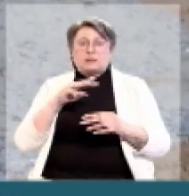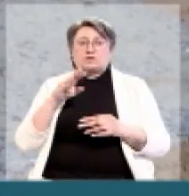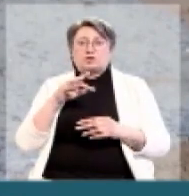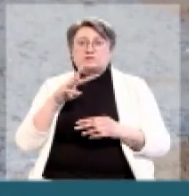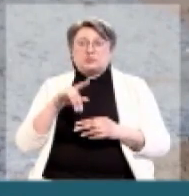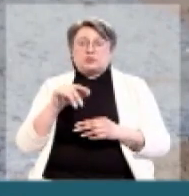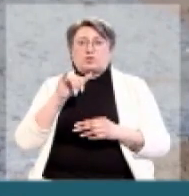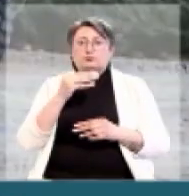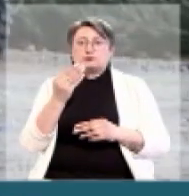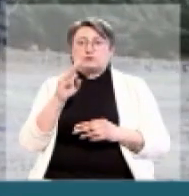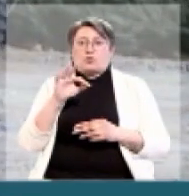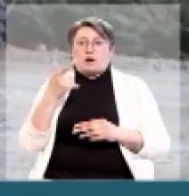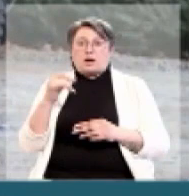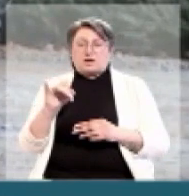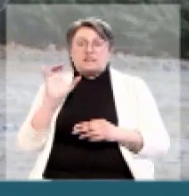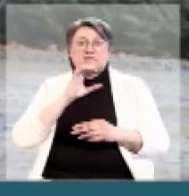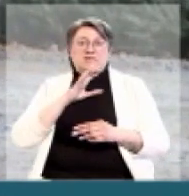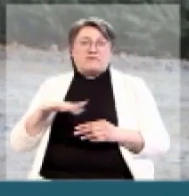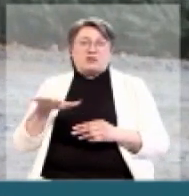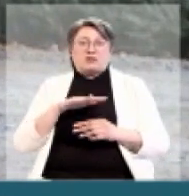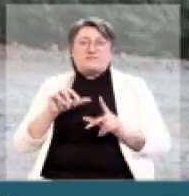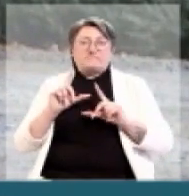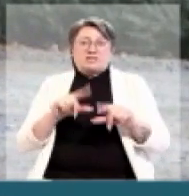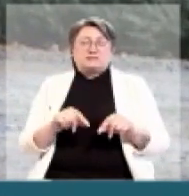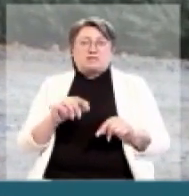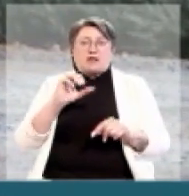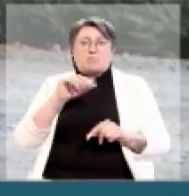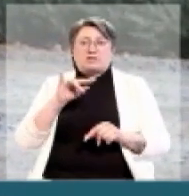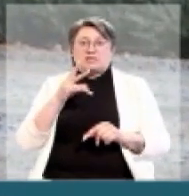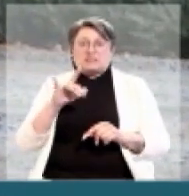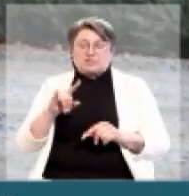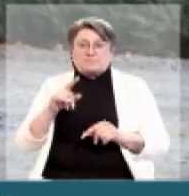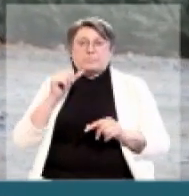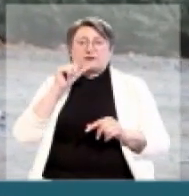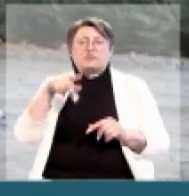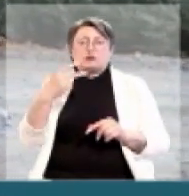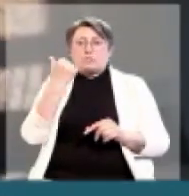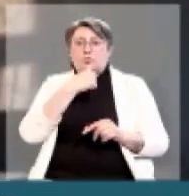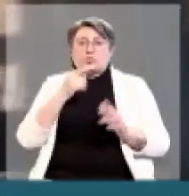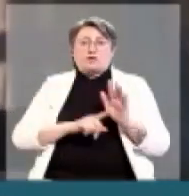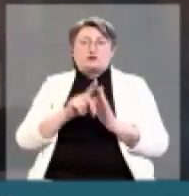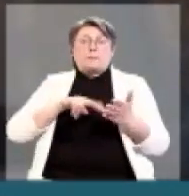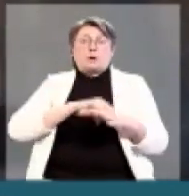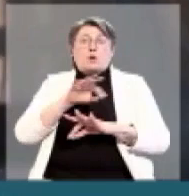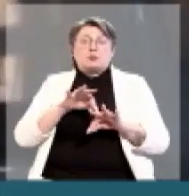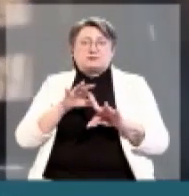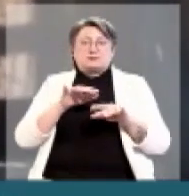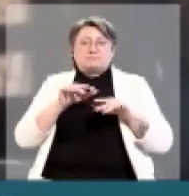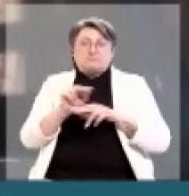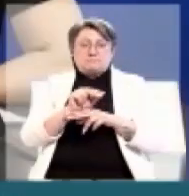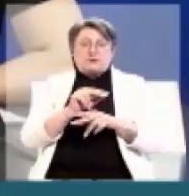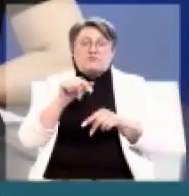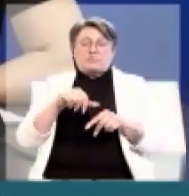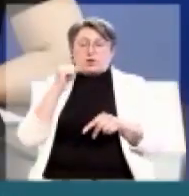Амангелді ауылының солтүстік кіреберіс жолына орташа жөндеу жұмыстары жүзеге асырылуда. 2022 жылы бастау алған жоба биыл аяқталуы